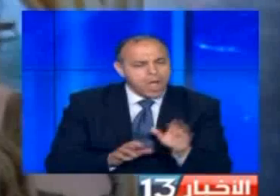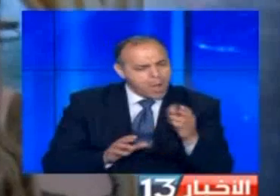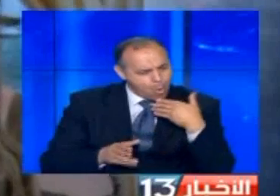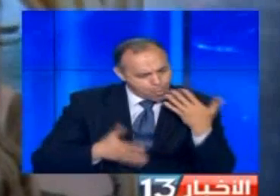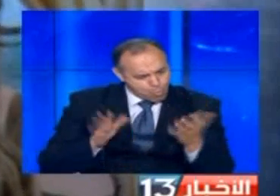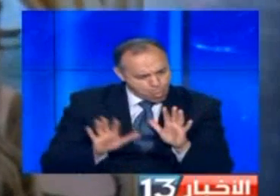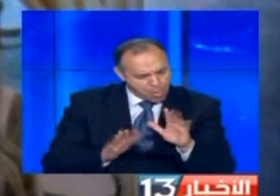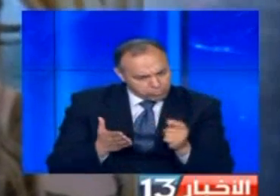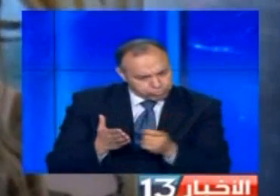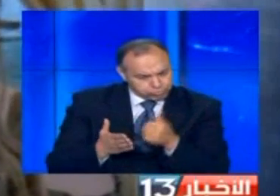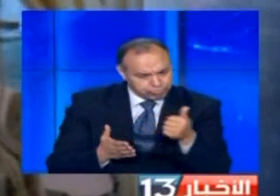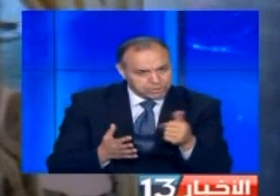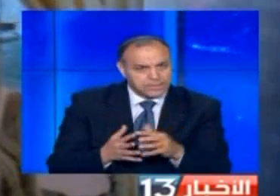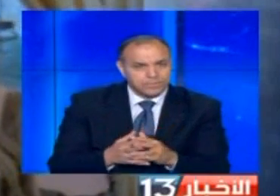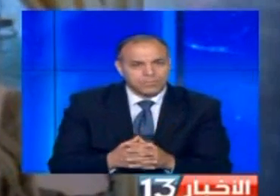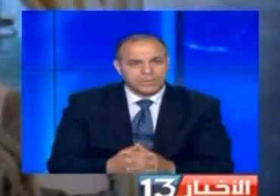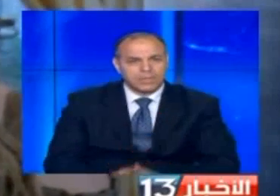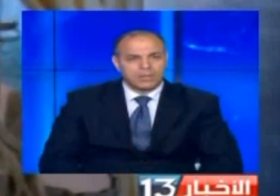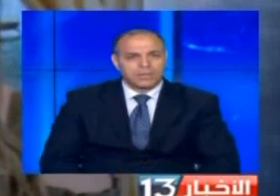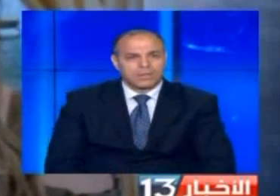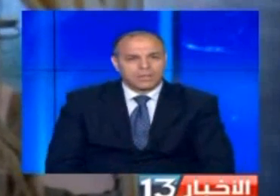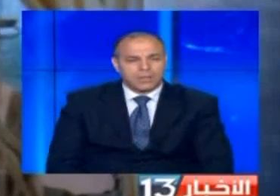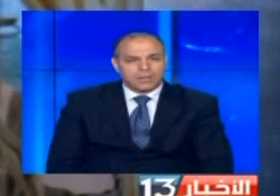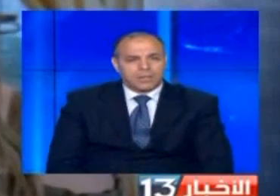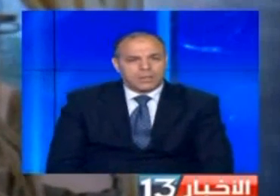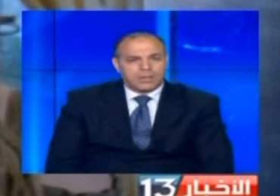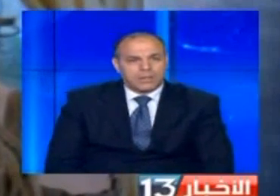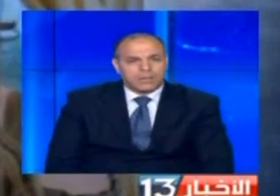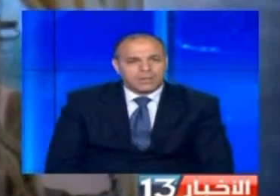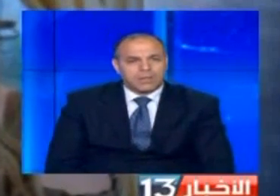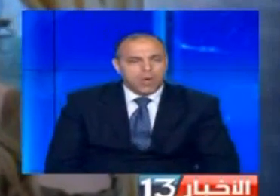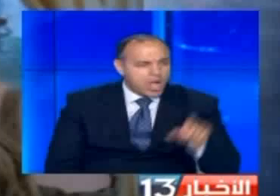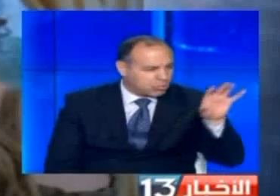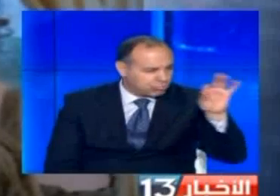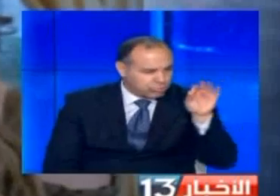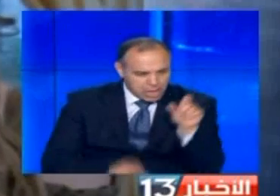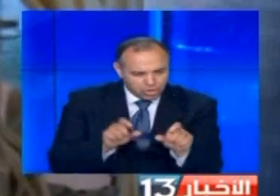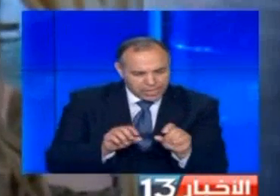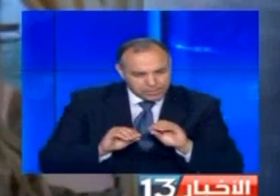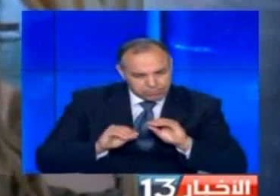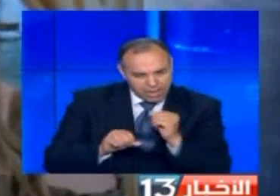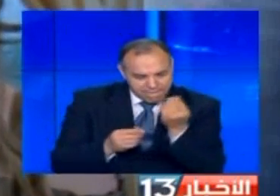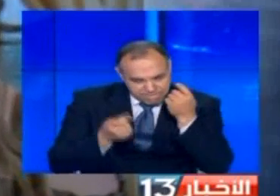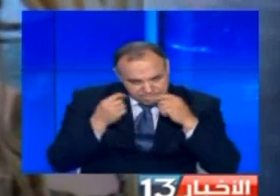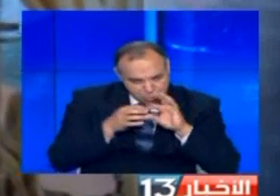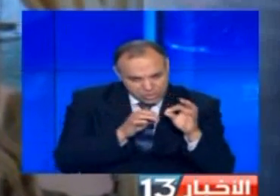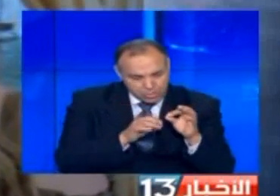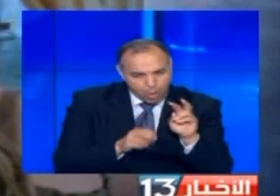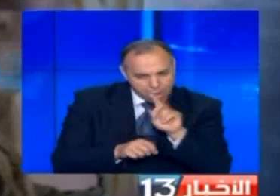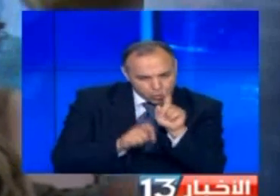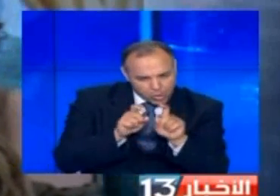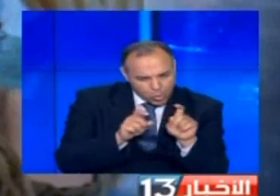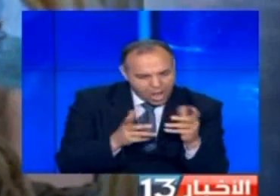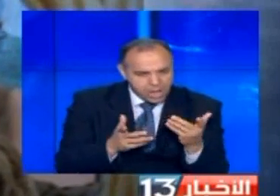يعني يعني مخرج رائع بقود الممثل توجيه